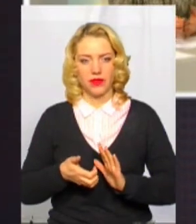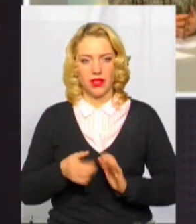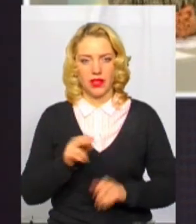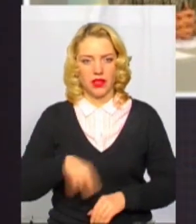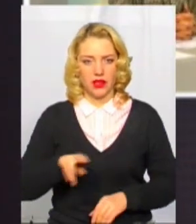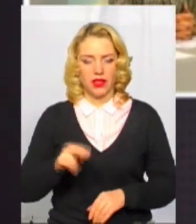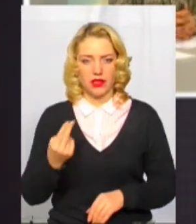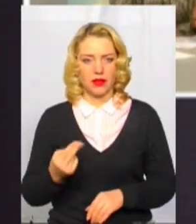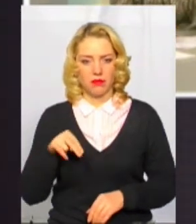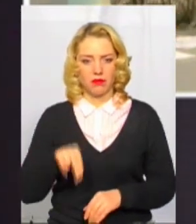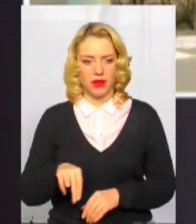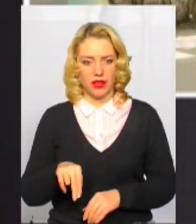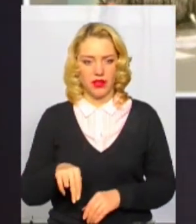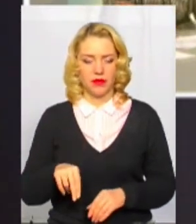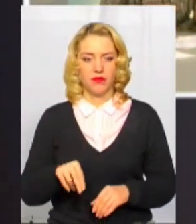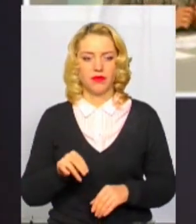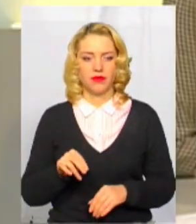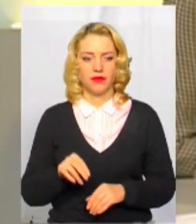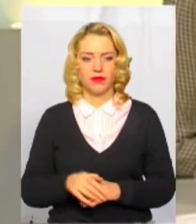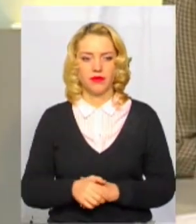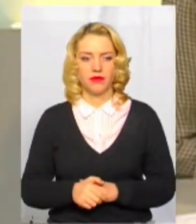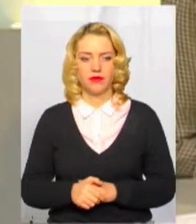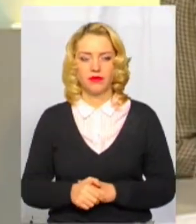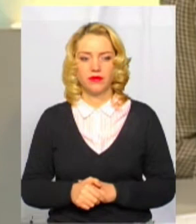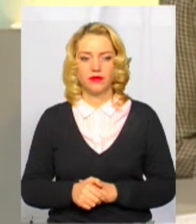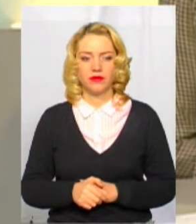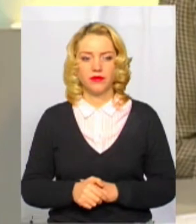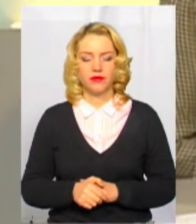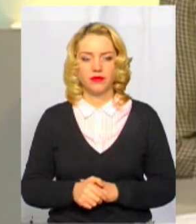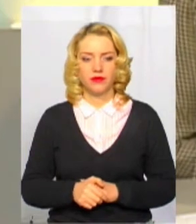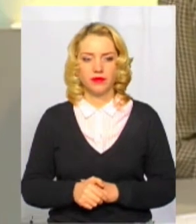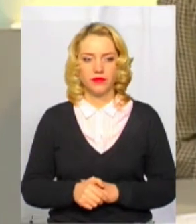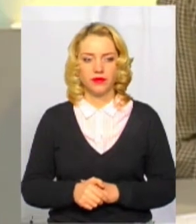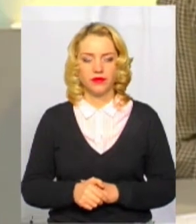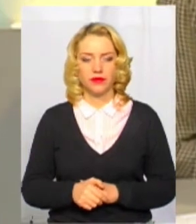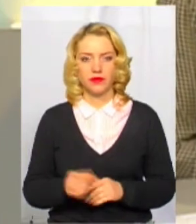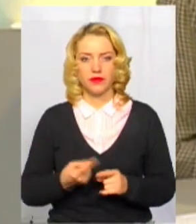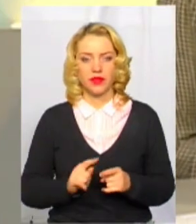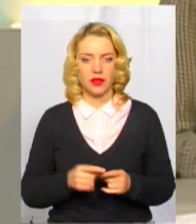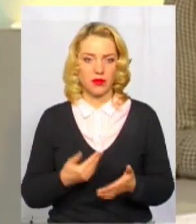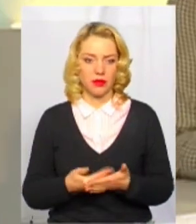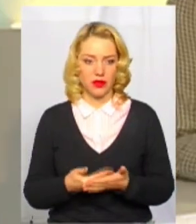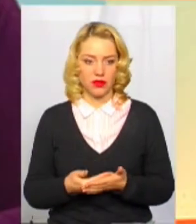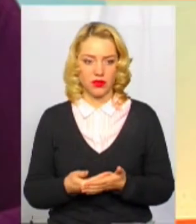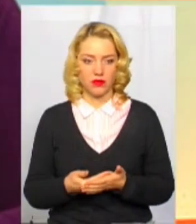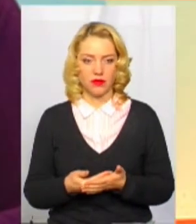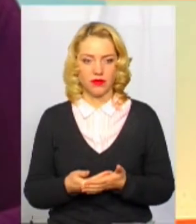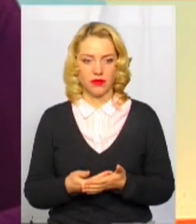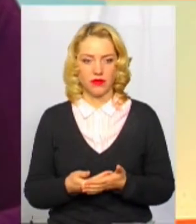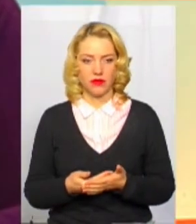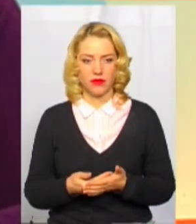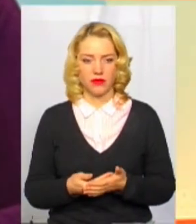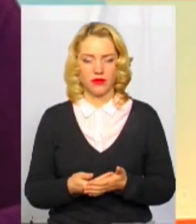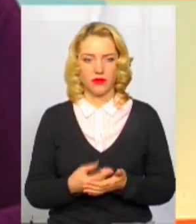ДЦП, дитячий церебральний параліч. Якщо я так не помилюся, скажу в цілому, це десь приблизно в цьому